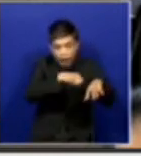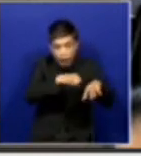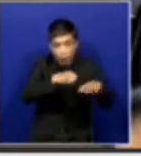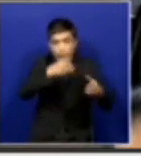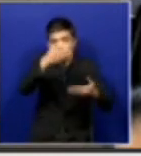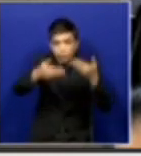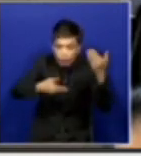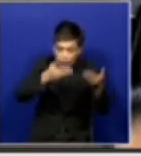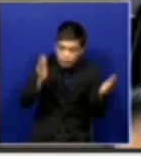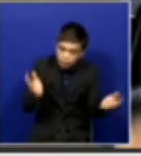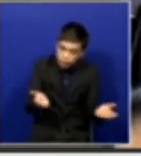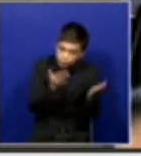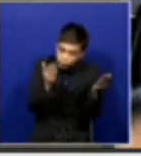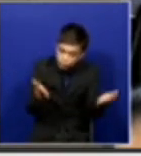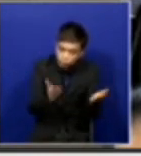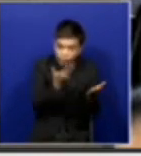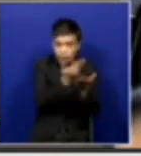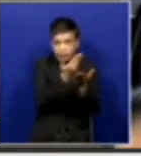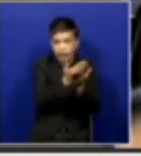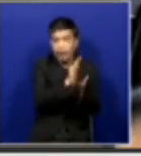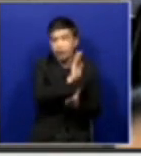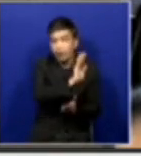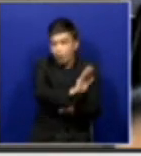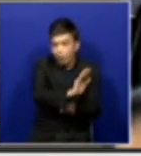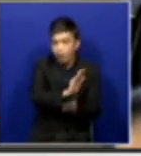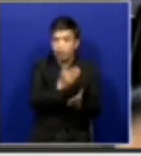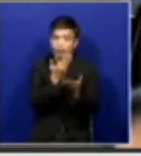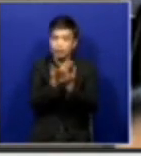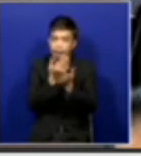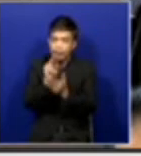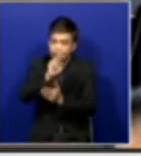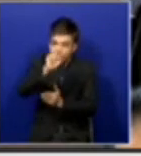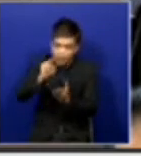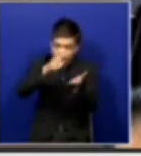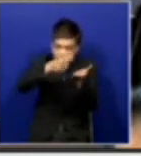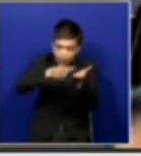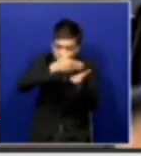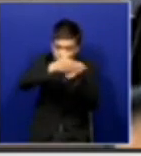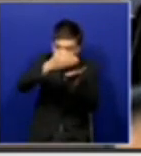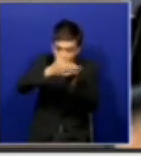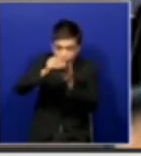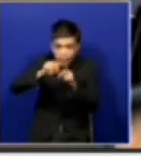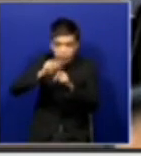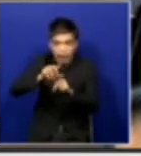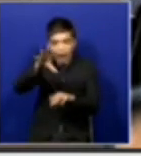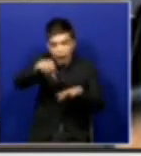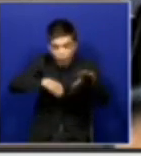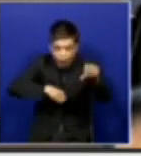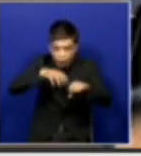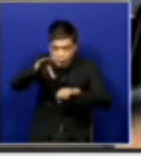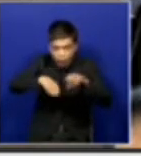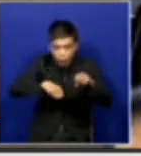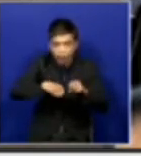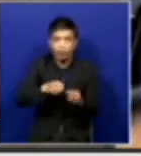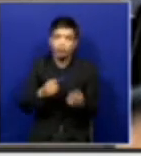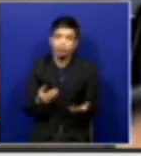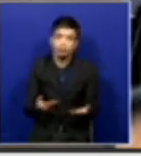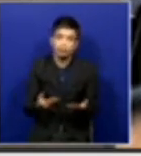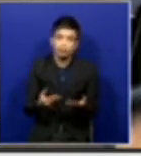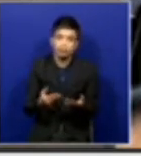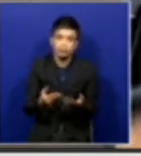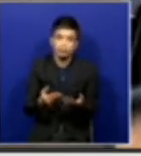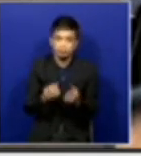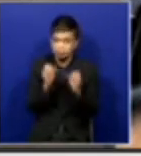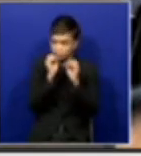การไปเอาจากงบที่จะใช้หนี้สาธารณะมันไม่เค